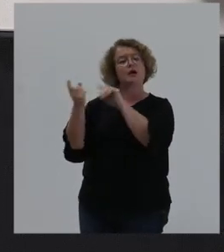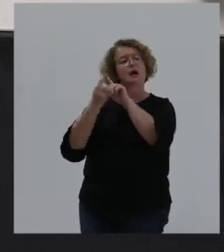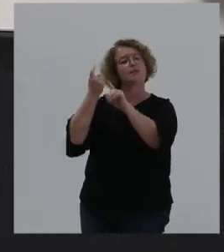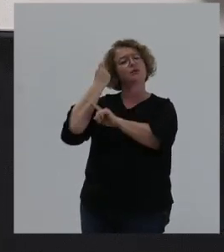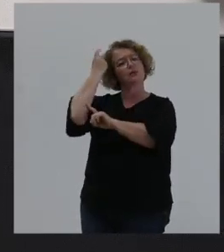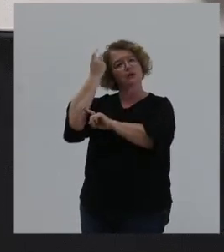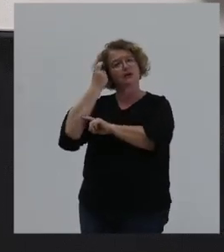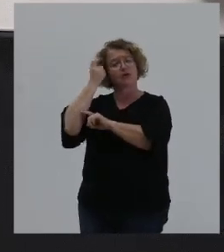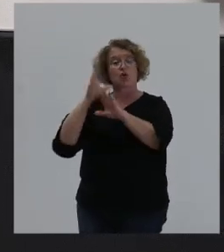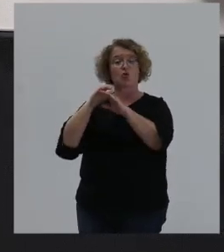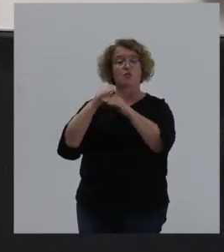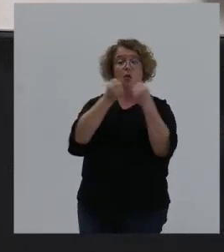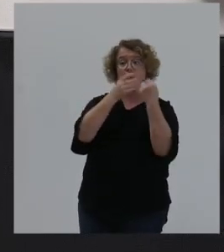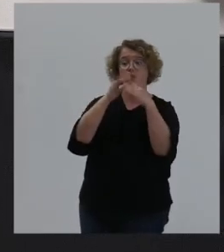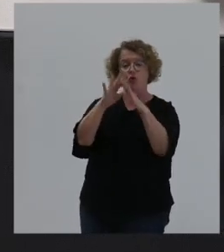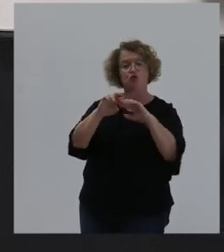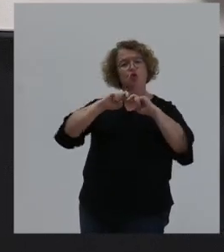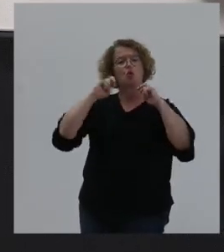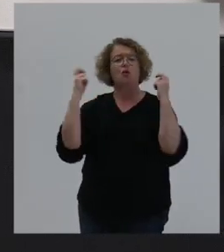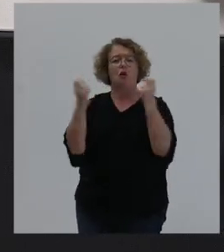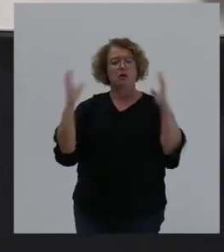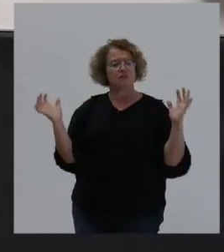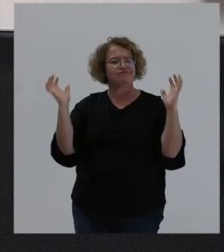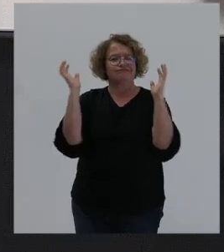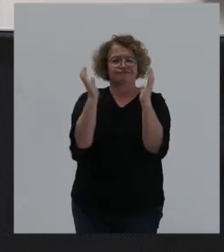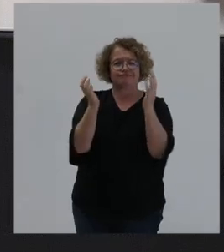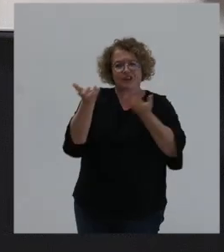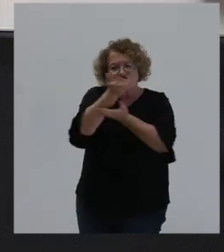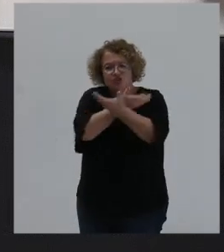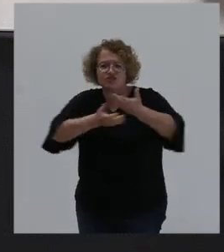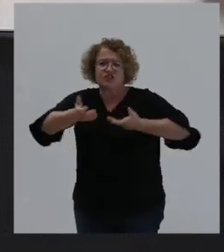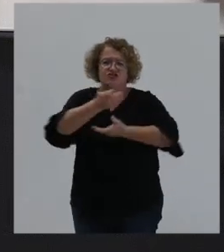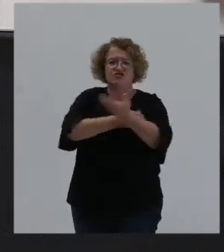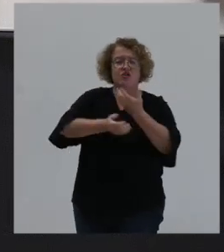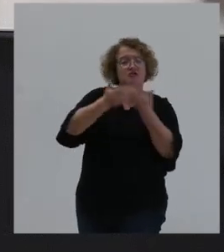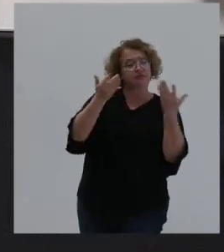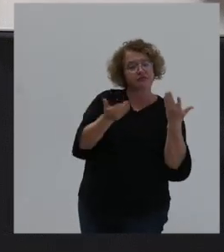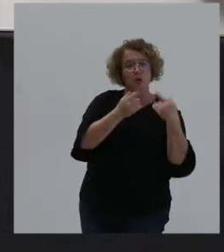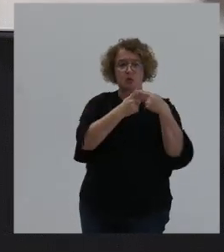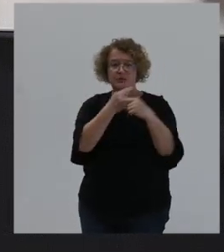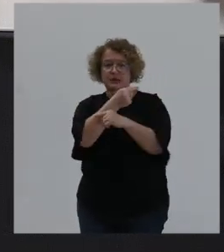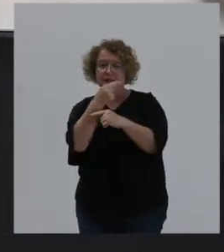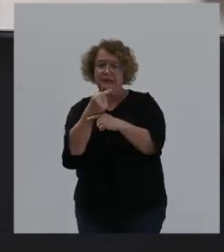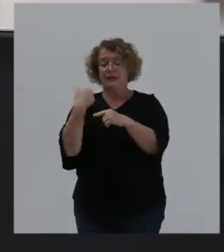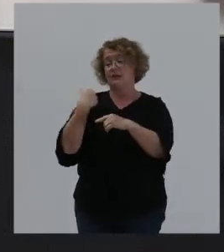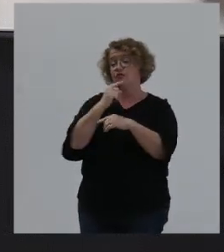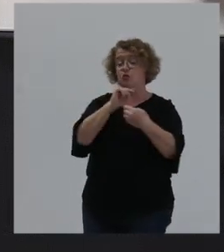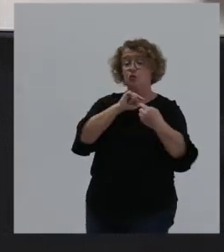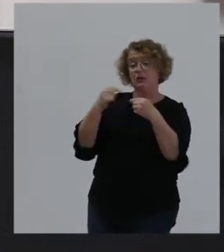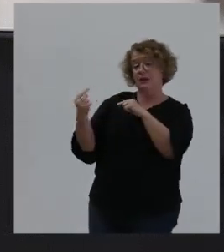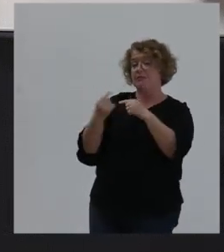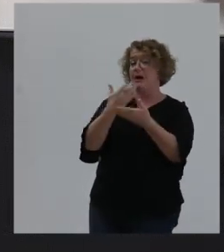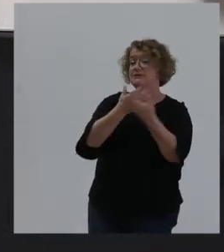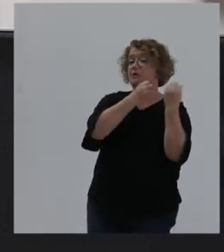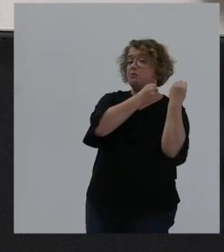par l'organisation d'assises du numérique où on va pouvoir se questionner sur l'ensemble de ces remontées dont nous débattons depuis tout à l'heure, et nous